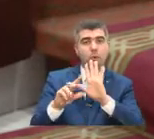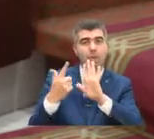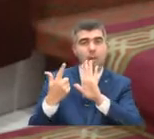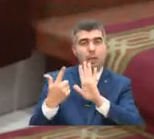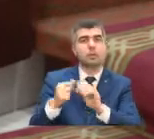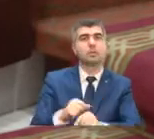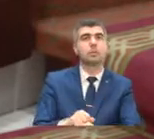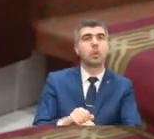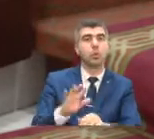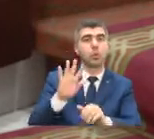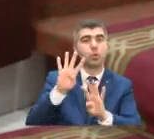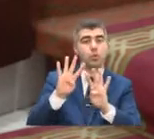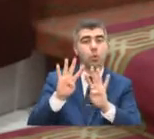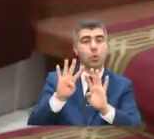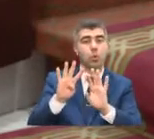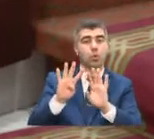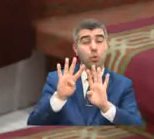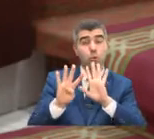2017